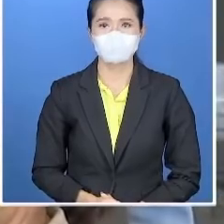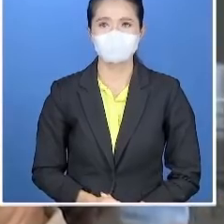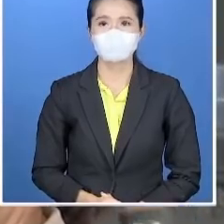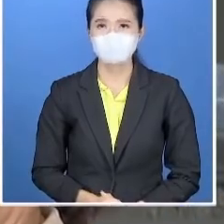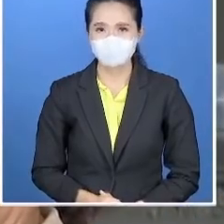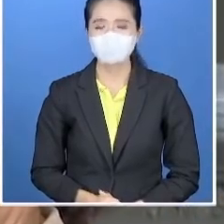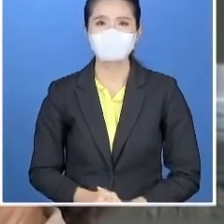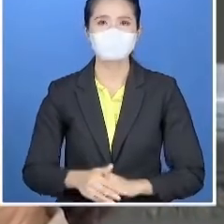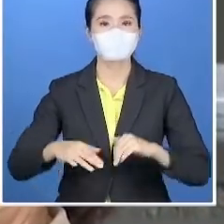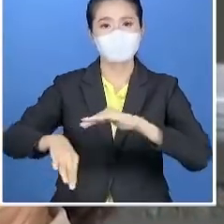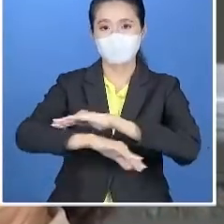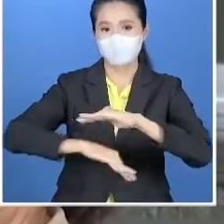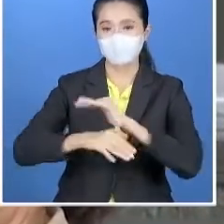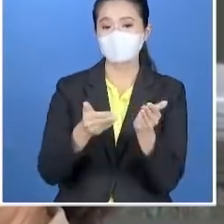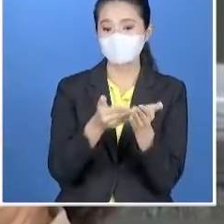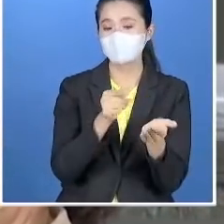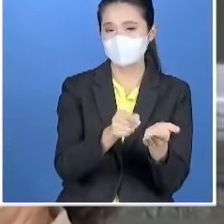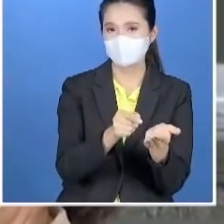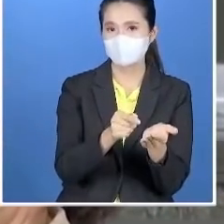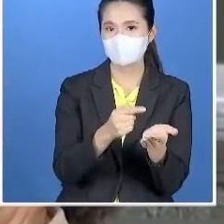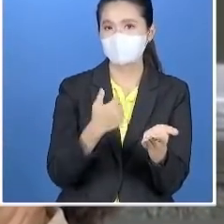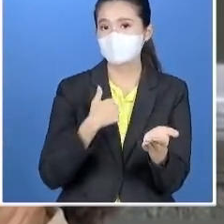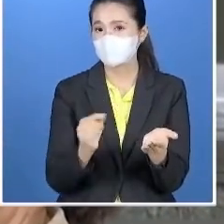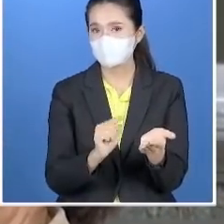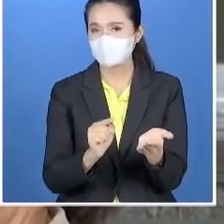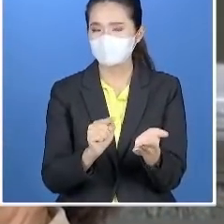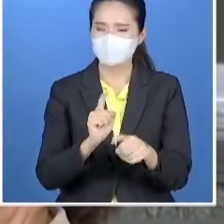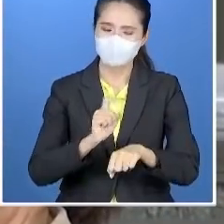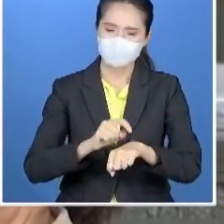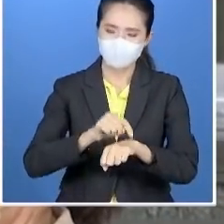ได้ข้อมูลจากท่าเรือภูมิพัฒน์มาแล้วเนี่ยจากนาทีที่